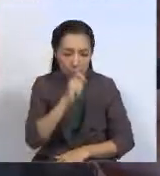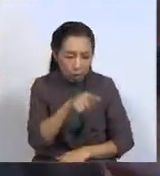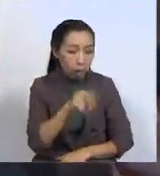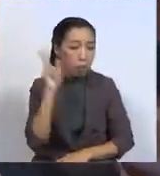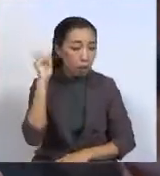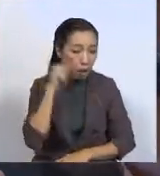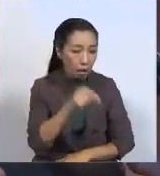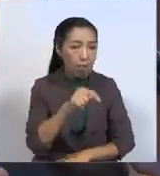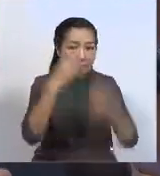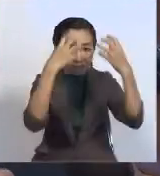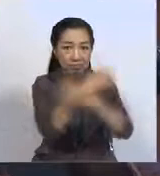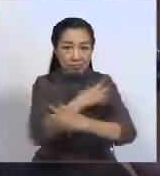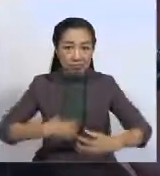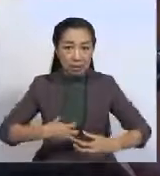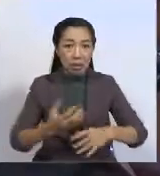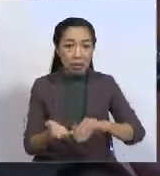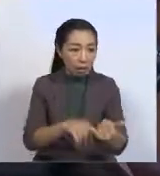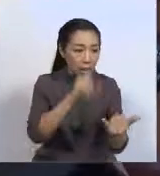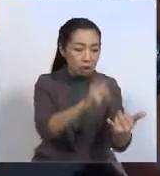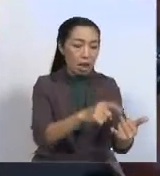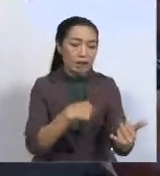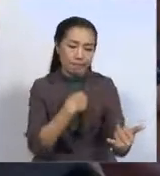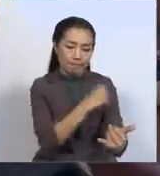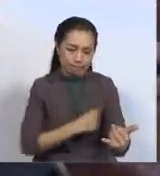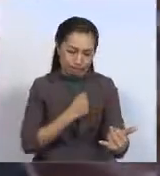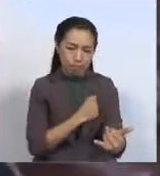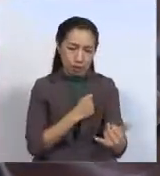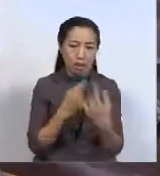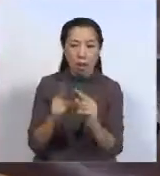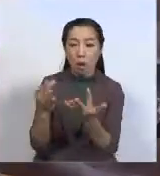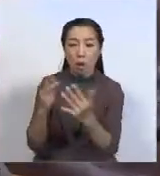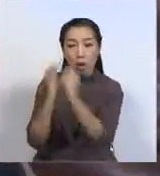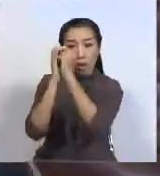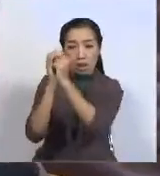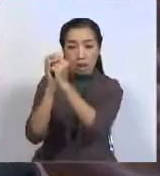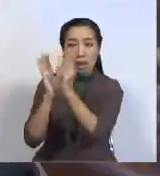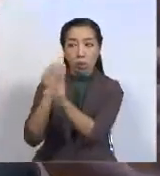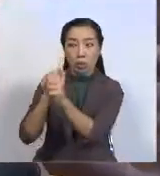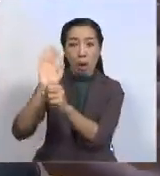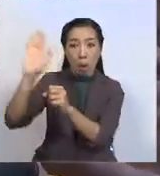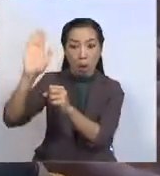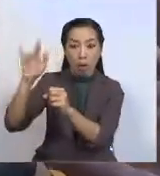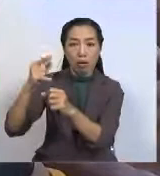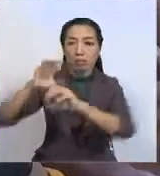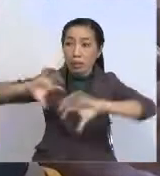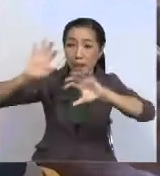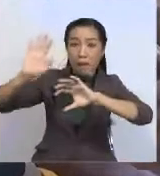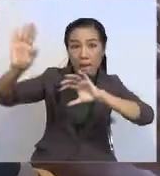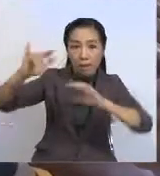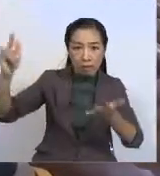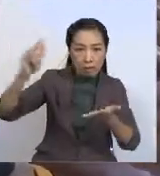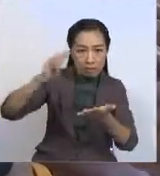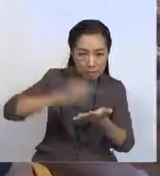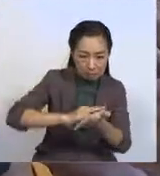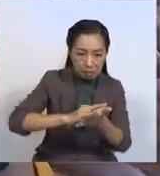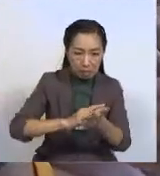จกับการตายของช่วงแต่ว่าก็ต้องรอทางการจีนเนี่ยส่งเจ้าหน้าที่มาพิสูจน์เพื่อหาสาเหตุนะคะการชันสูตรก็จะต้องเป็นเจ้